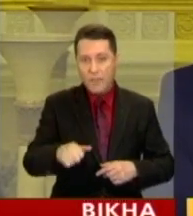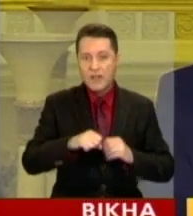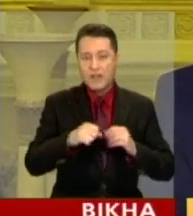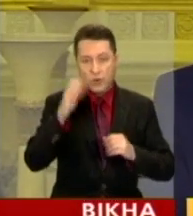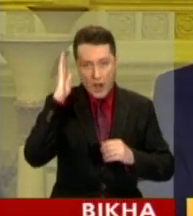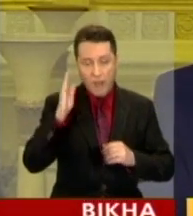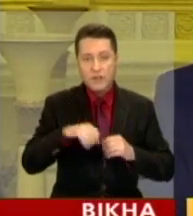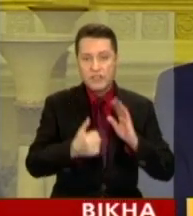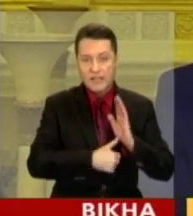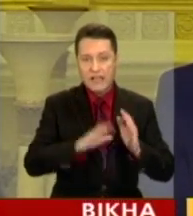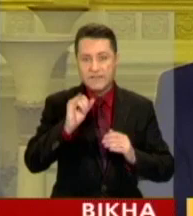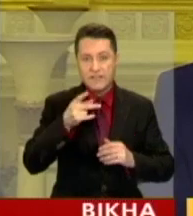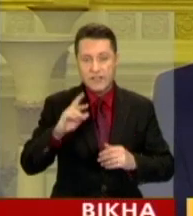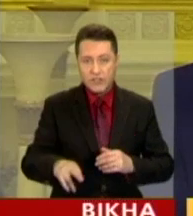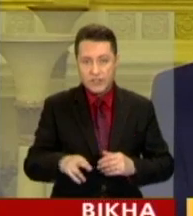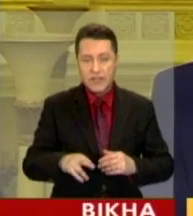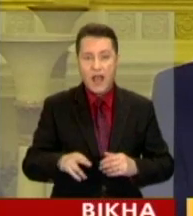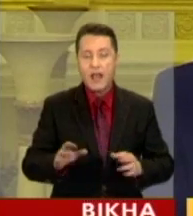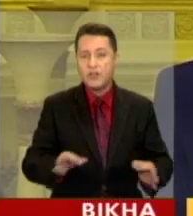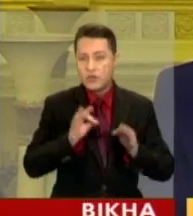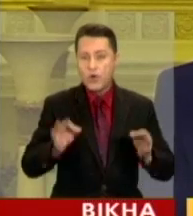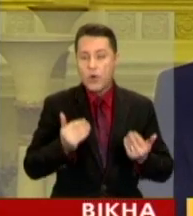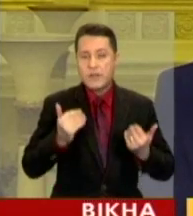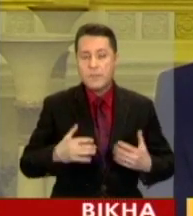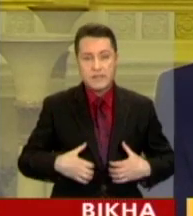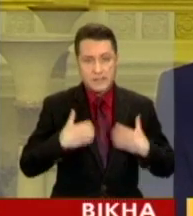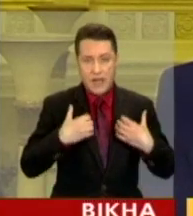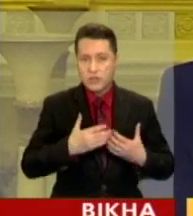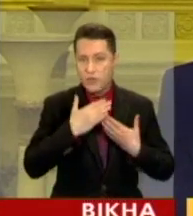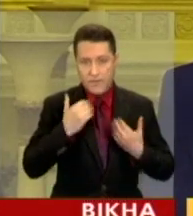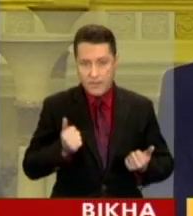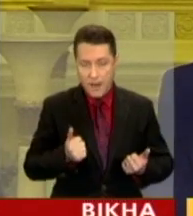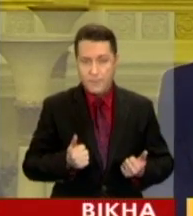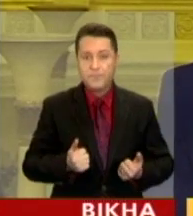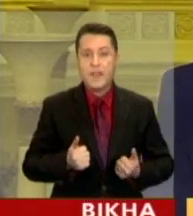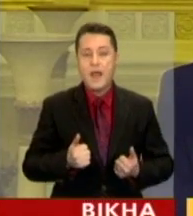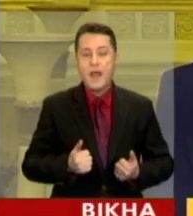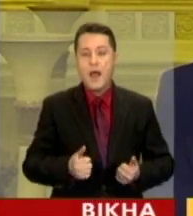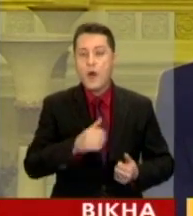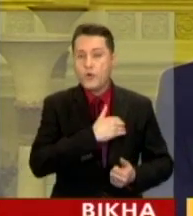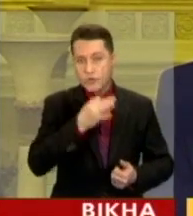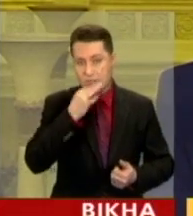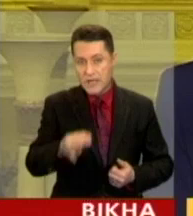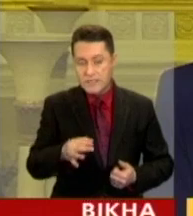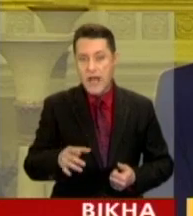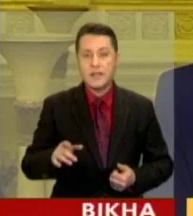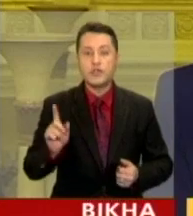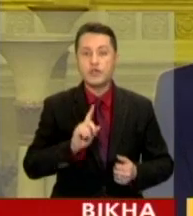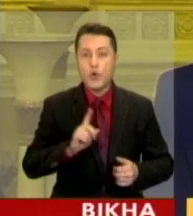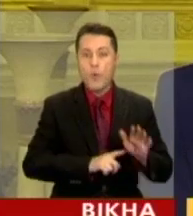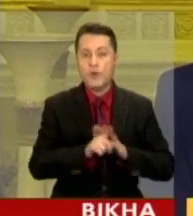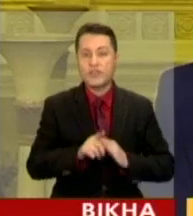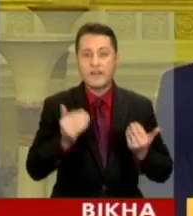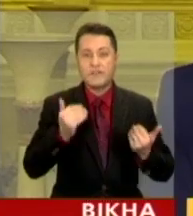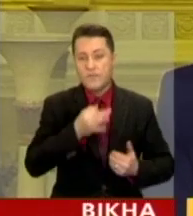ані казка не страшна, ані колона авт, ані також і наклеп. Водночас хочу сказати, з чого починався